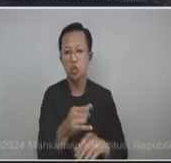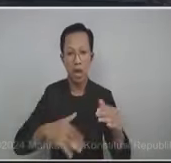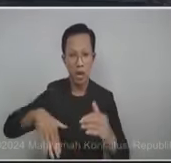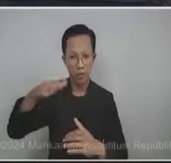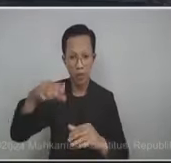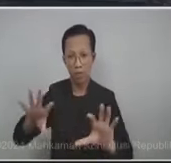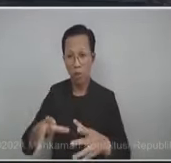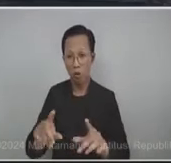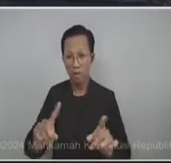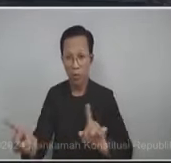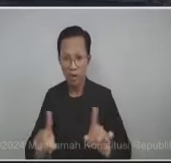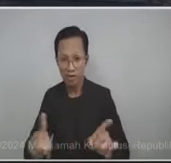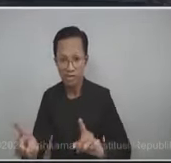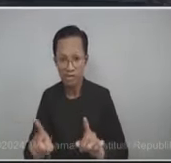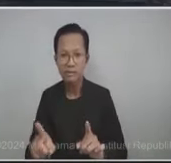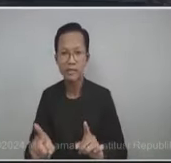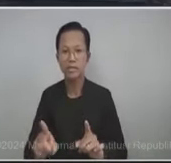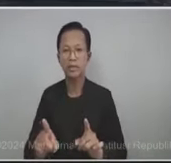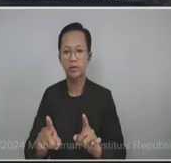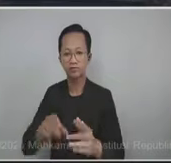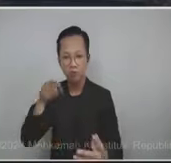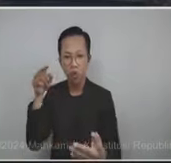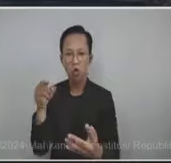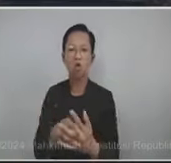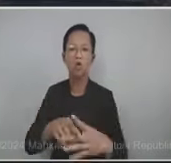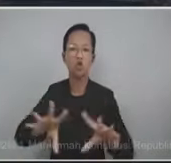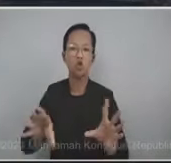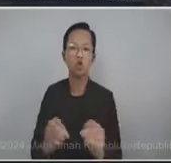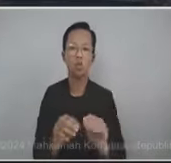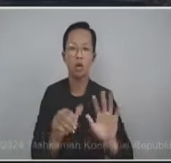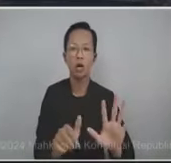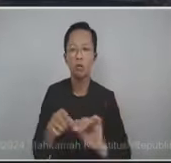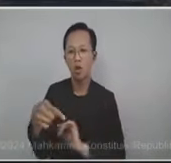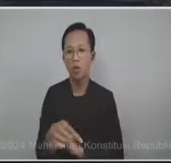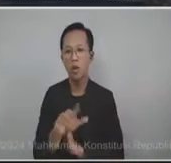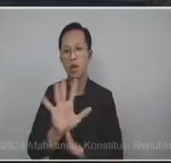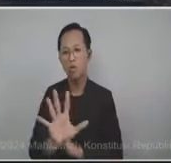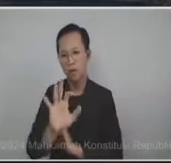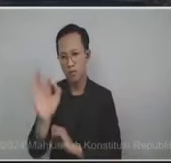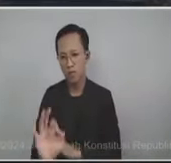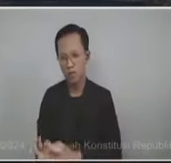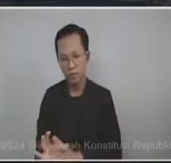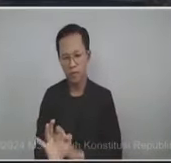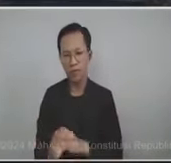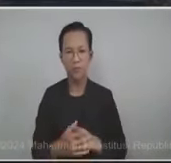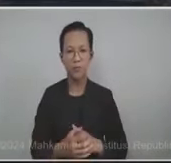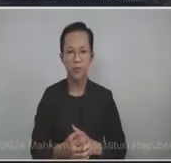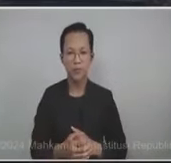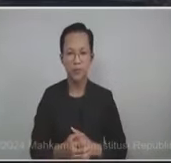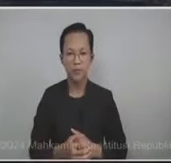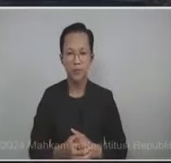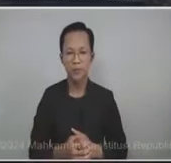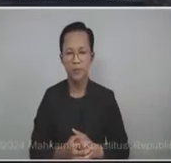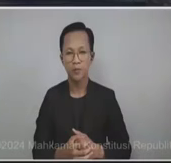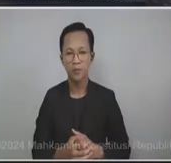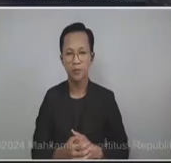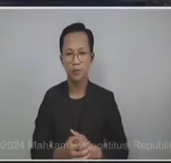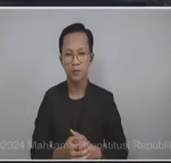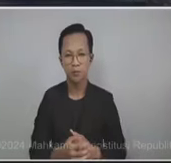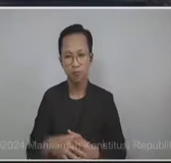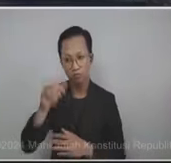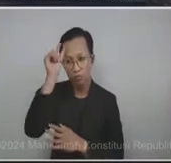gabungan partai politik peserta pemilu harus memeroleh suarasa paling sedikit 6,5% di provinsi tersebut untuk mengusulkan